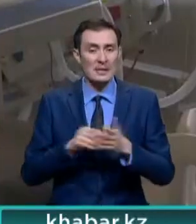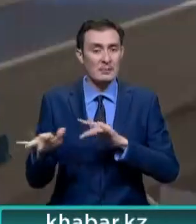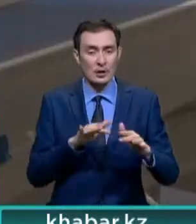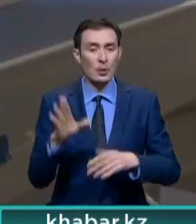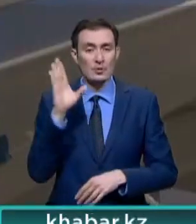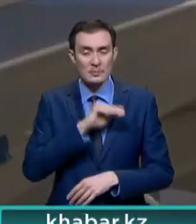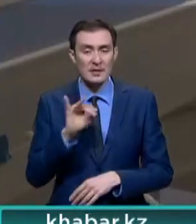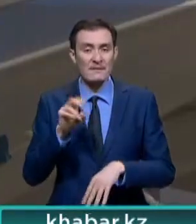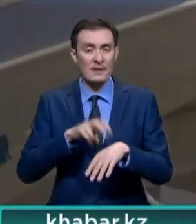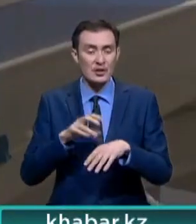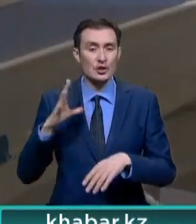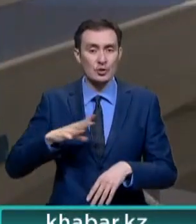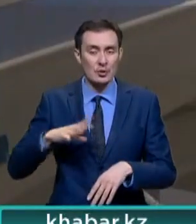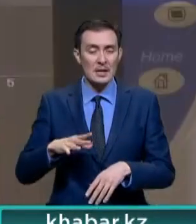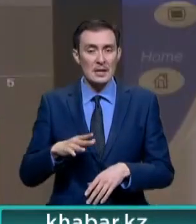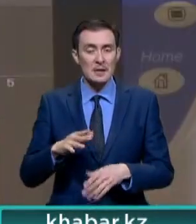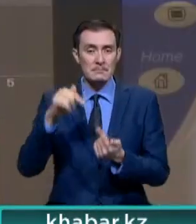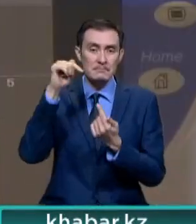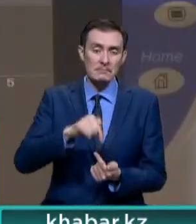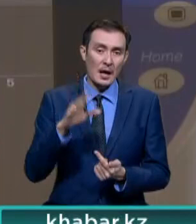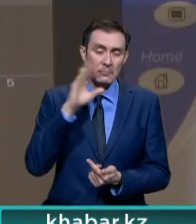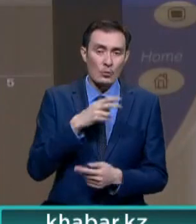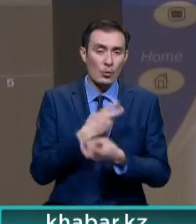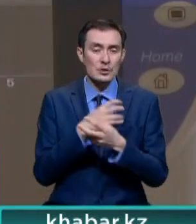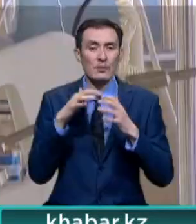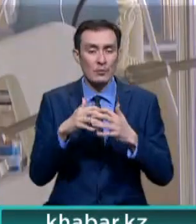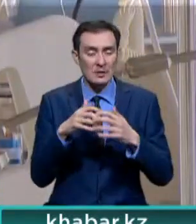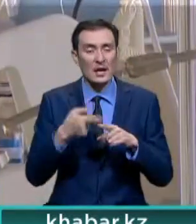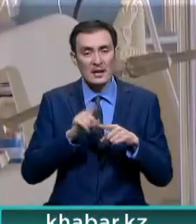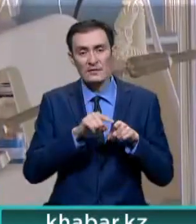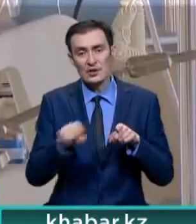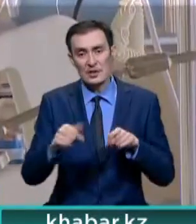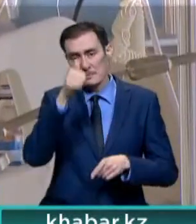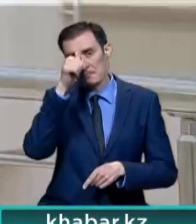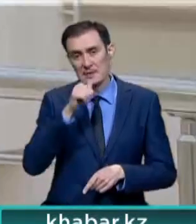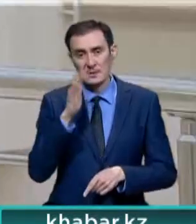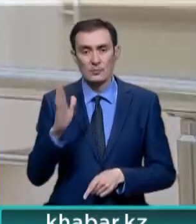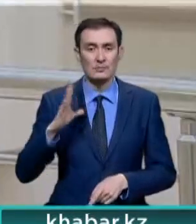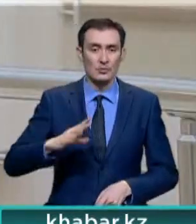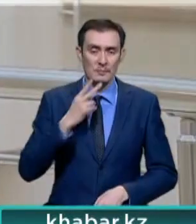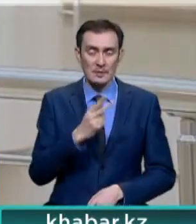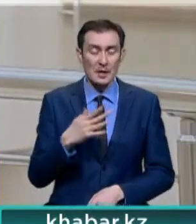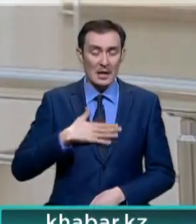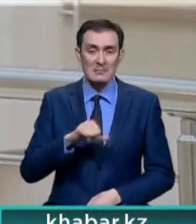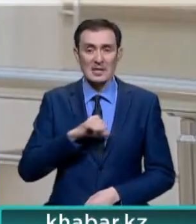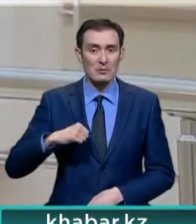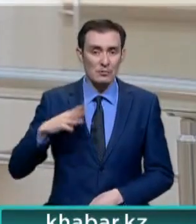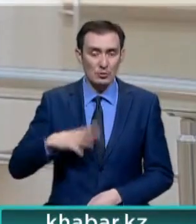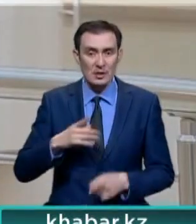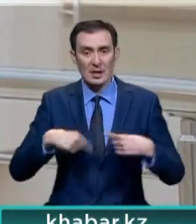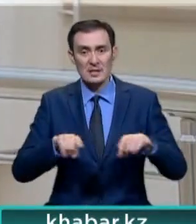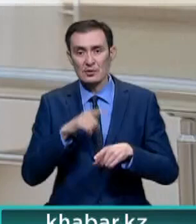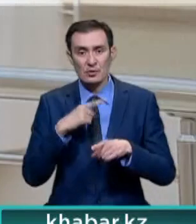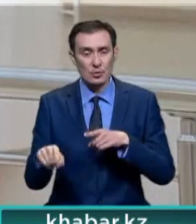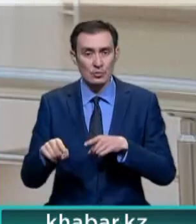прошла успешно, и медики ждут приживления костного мозга. На это может уйти месяц. Пришлось нам организовывать очень